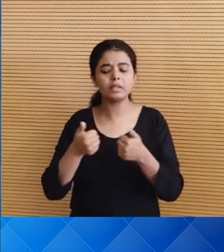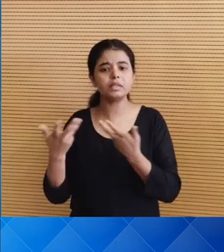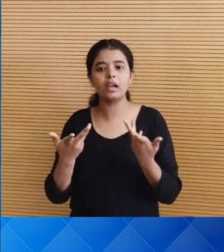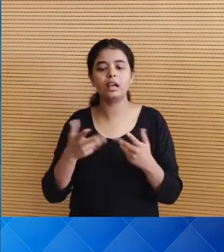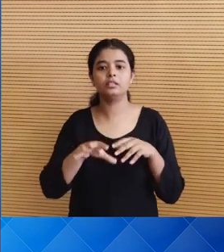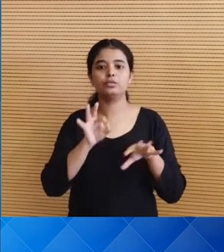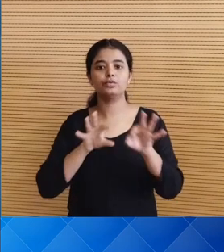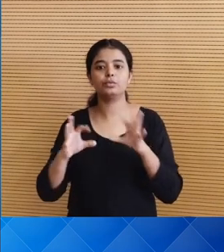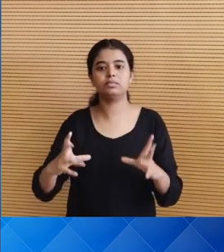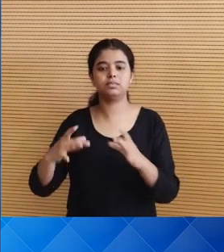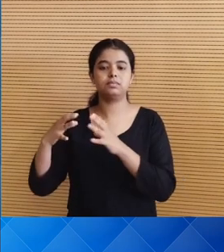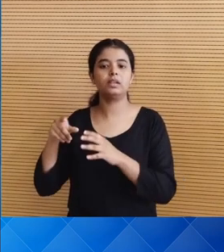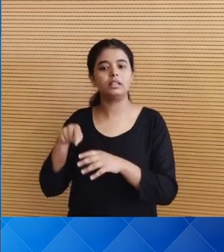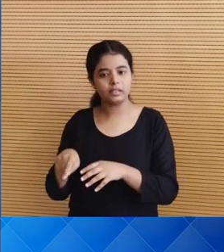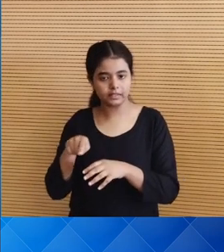संजय.